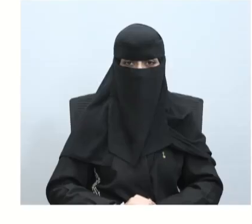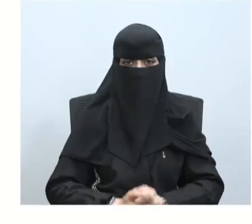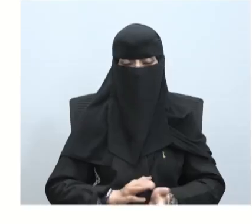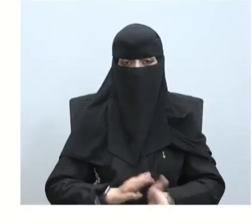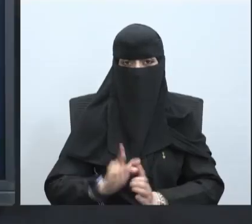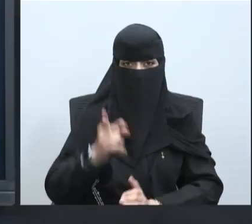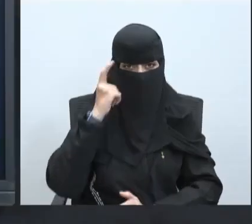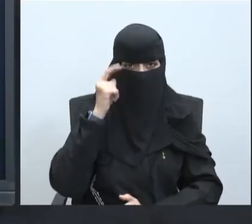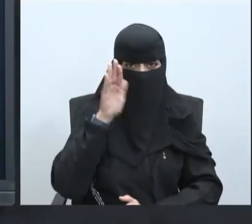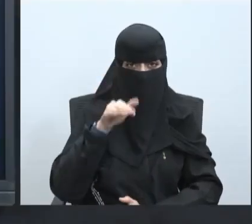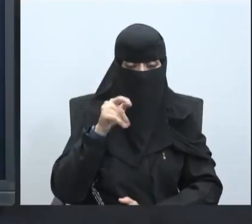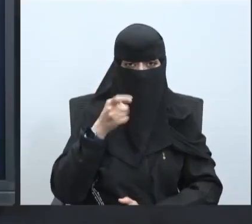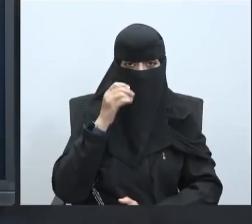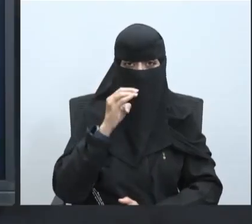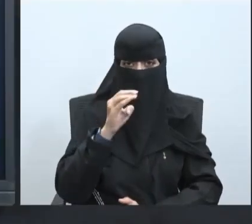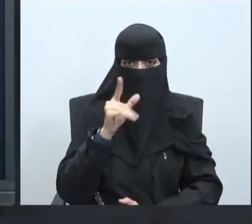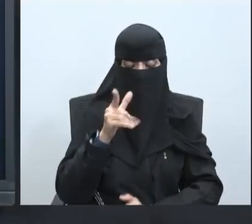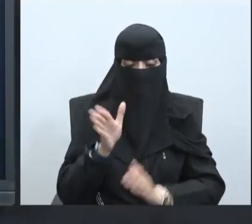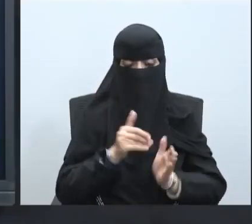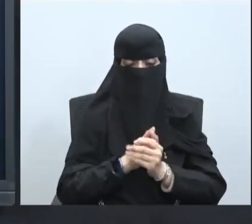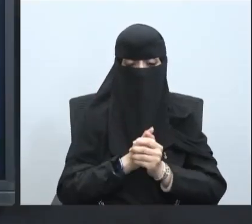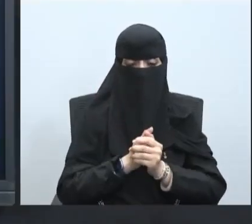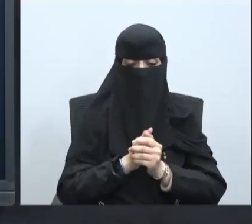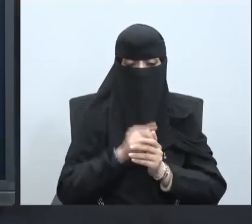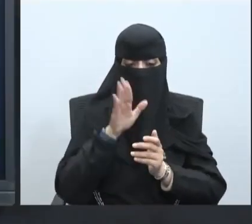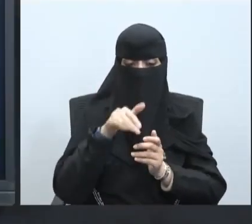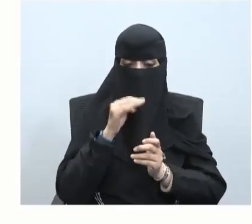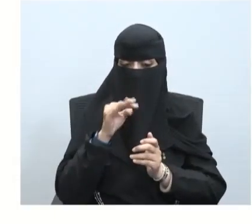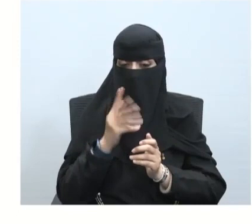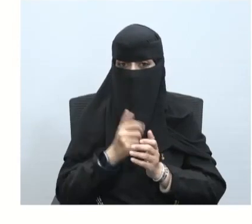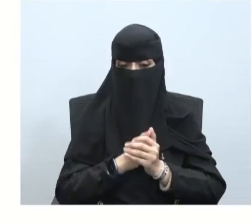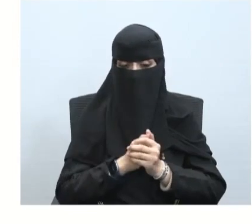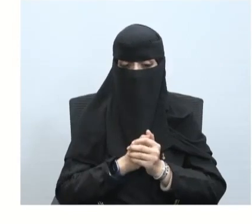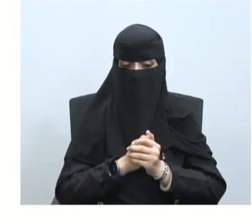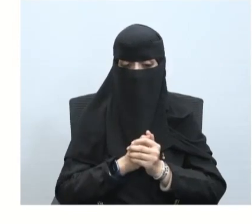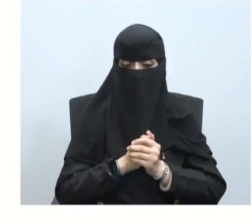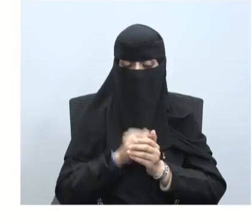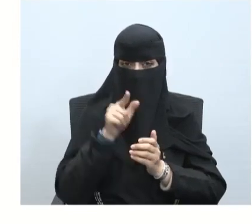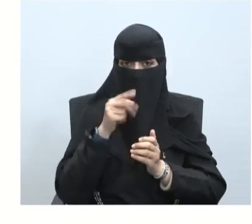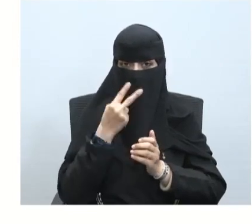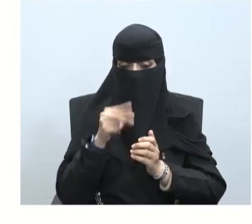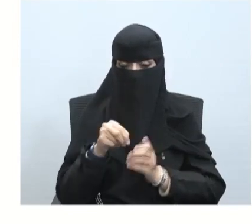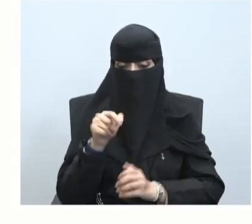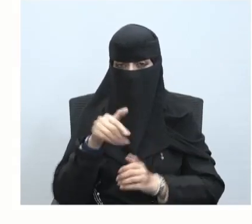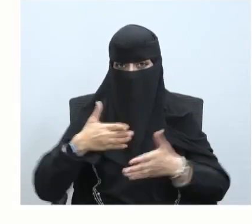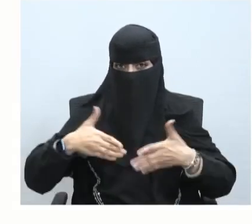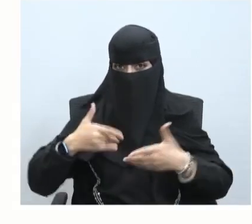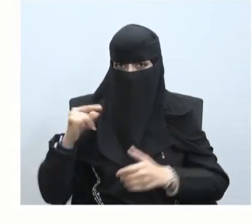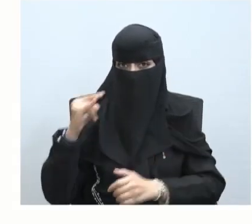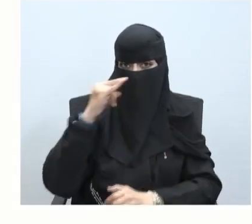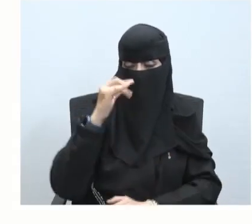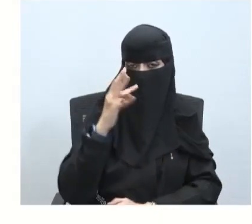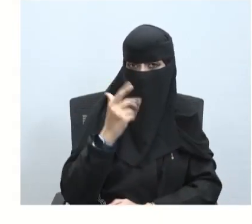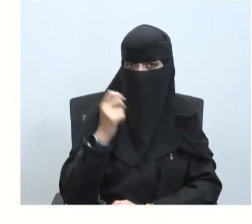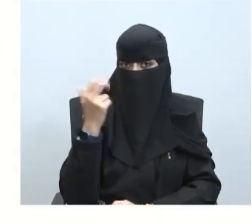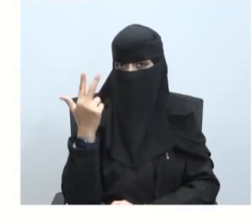هاي مبدعين هل وصلتوا الاجابه بارك الله فيكم اذا نقوم بالنظر هذه اللعبه ثمنها